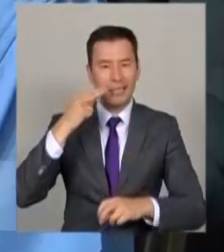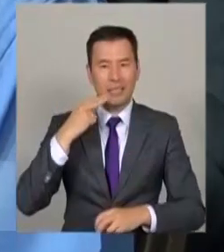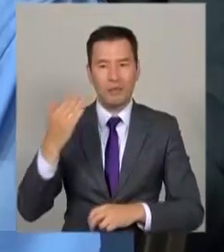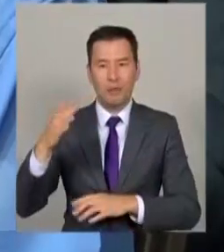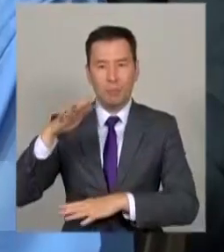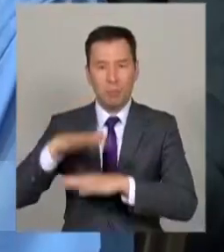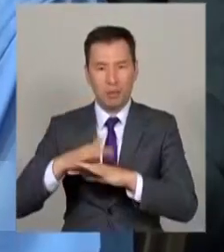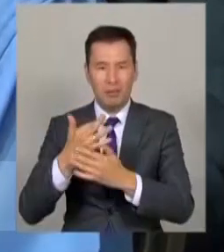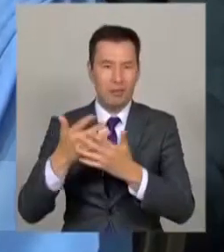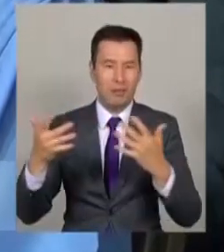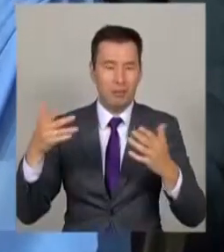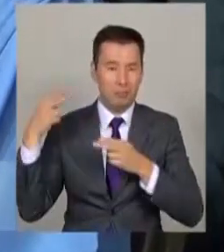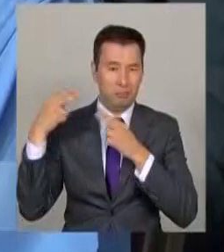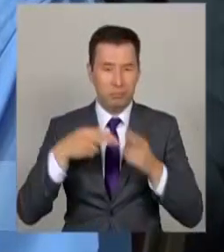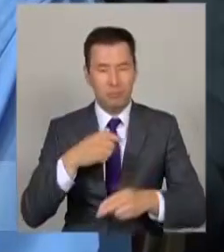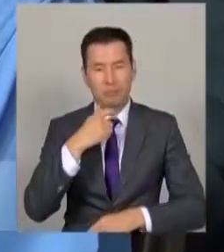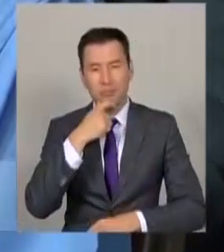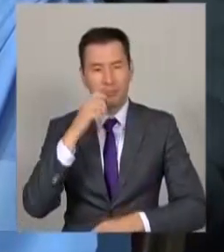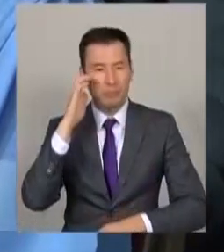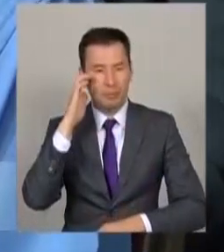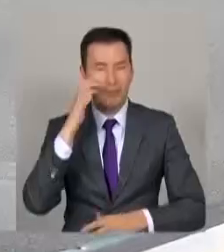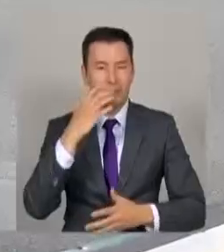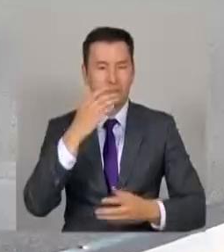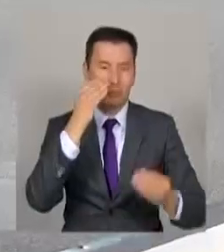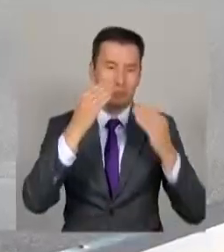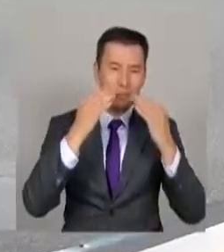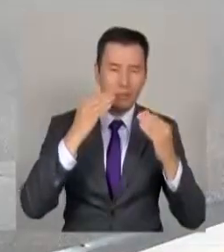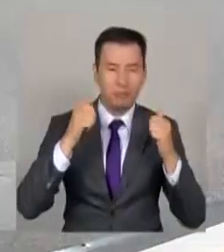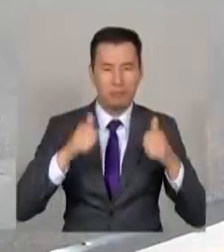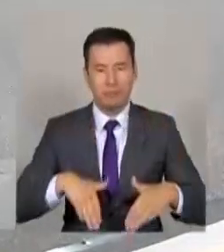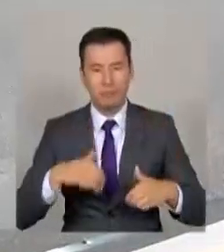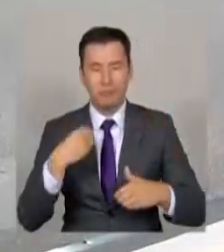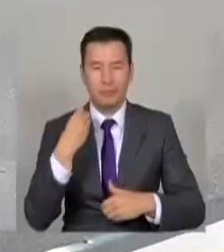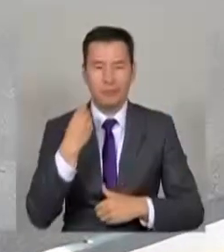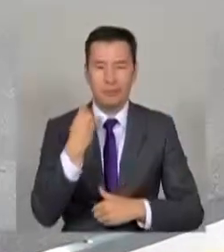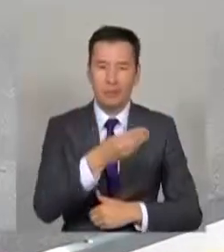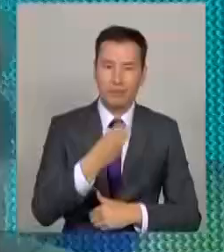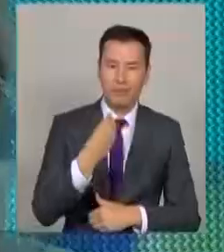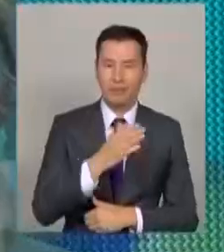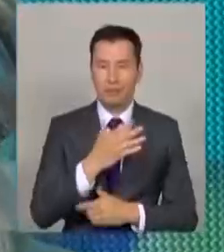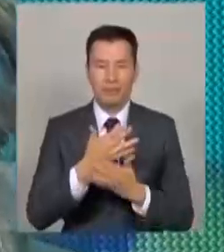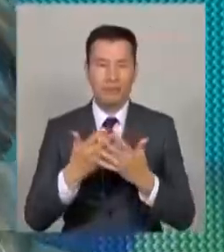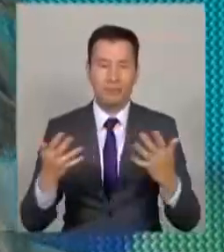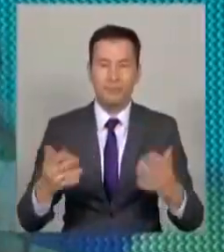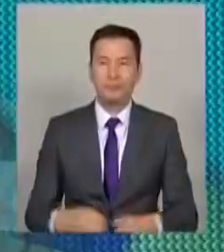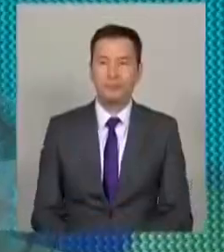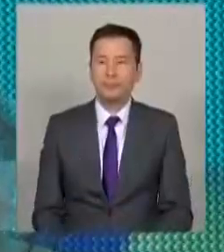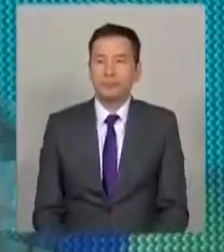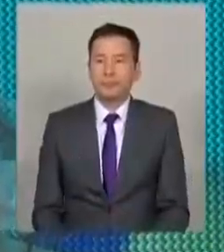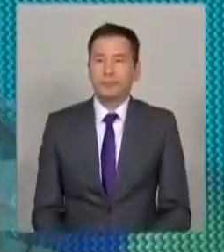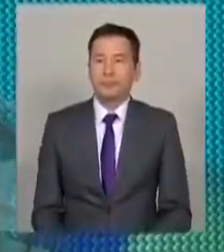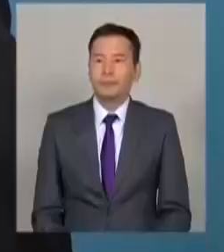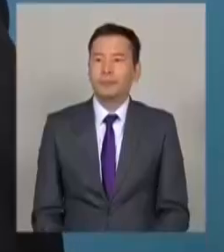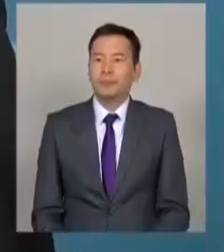банкі болып табылады. Бұл алпауыт қаржы мекемелері әлем елдерінің инвестициялық ынтымақтастығына жаңа серпін беріп, қаржы экономикалық қуаттылығын